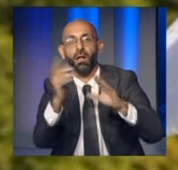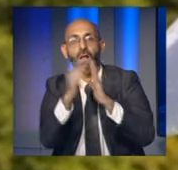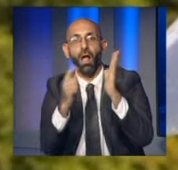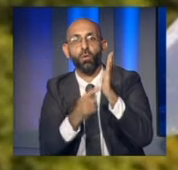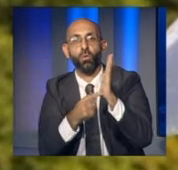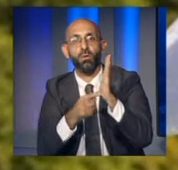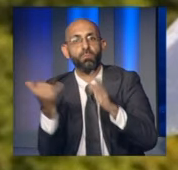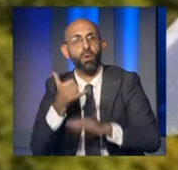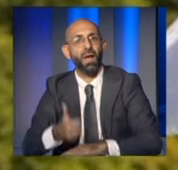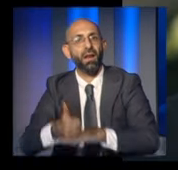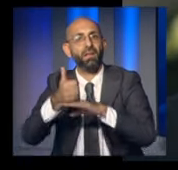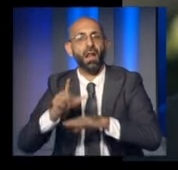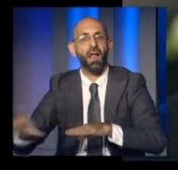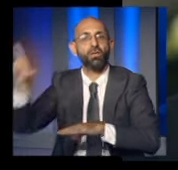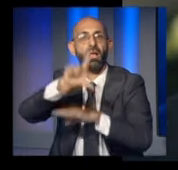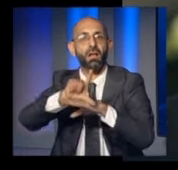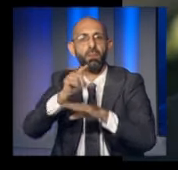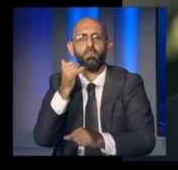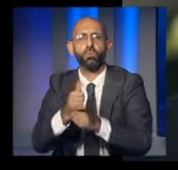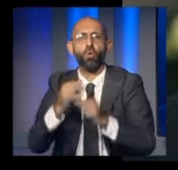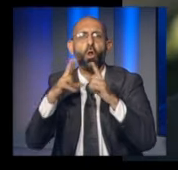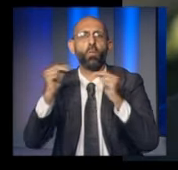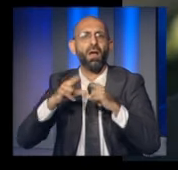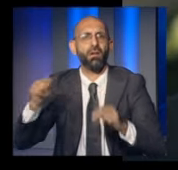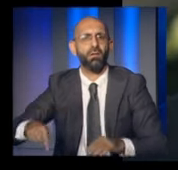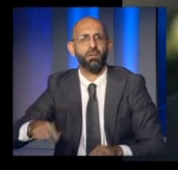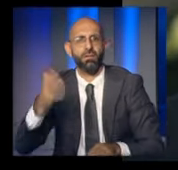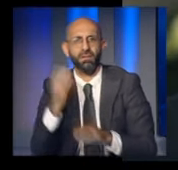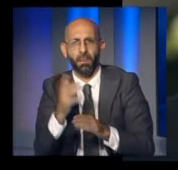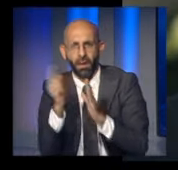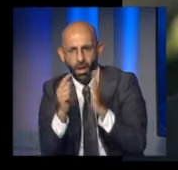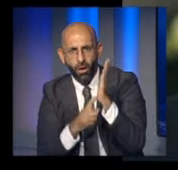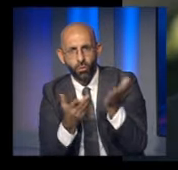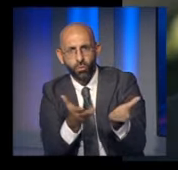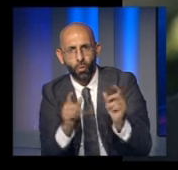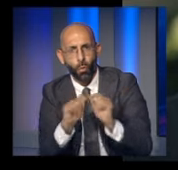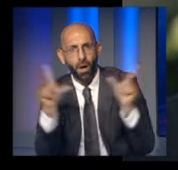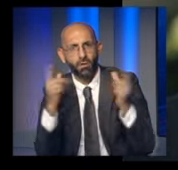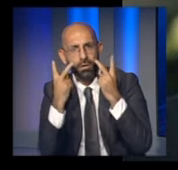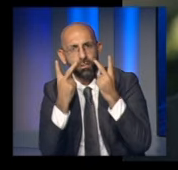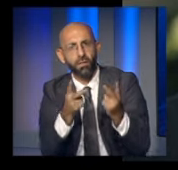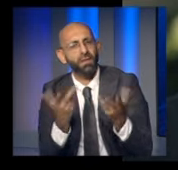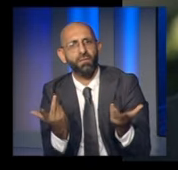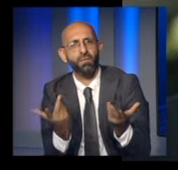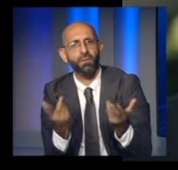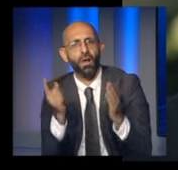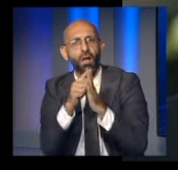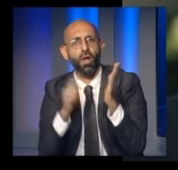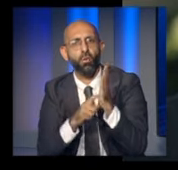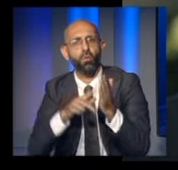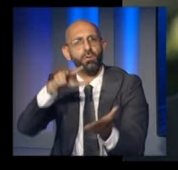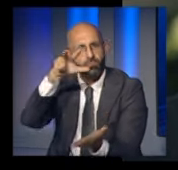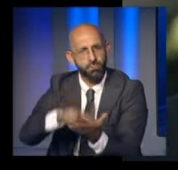وأيضا بحسب بيان جعجع باتخاذ الإجراءات القانونية كافة بحق رئيس مكتب المفوضية بسبب انتهاكه السيادة